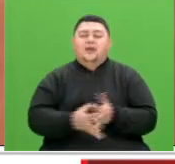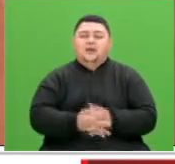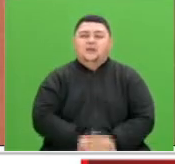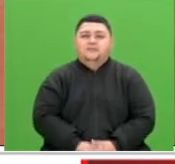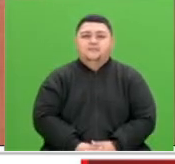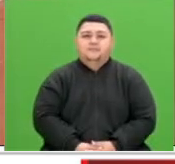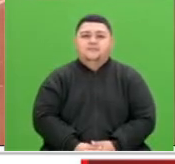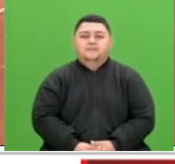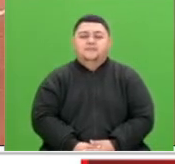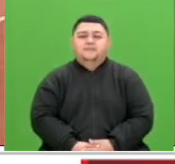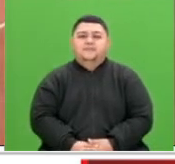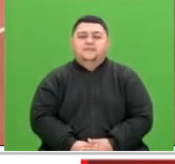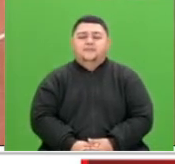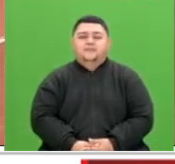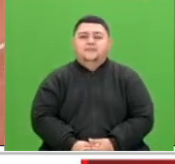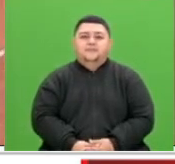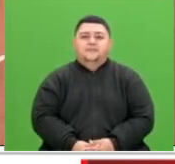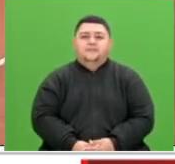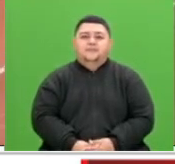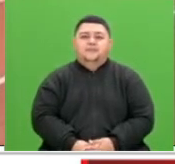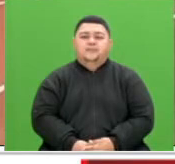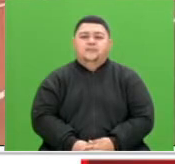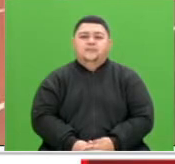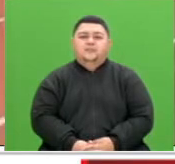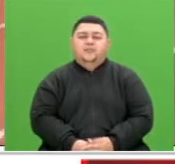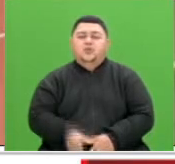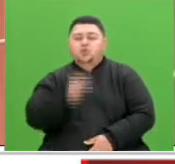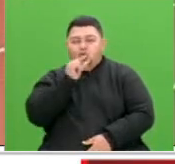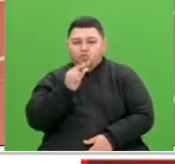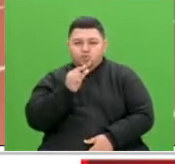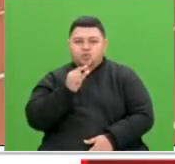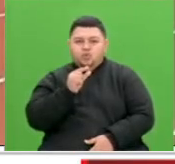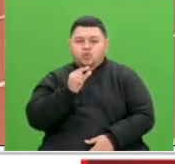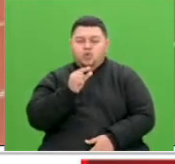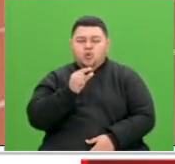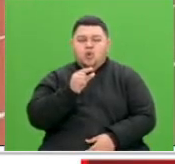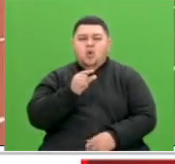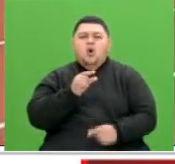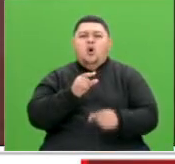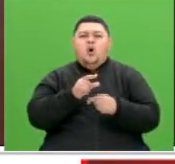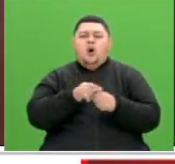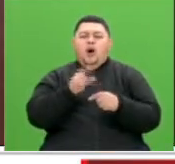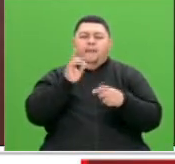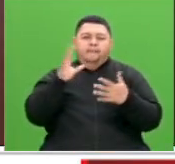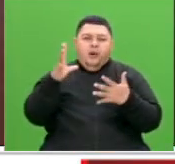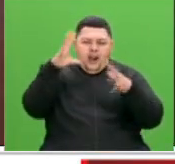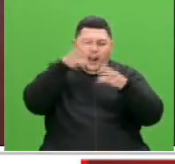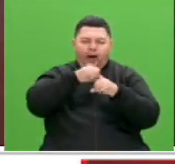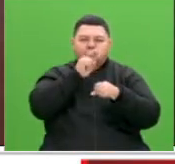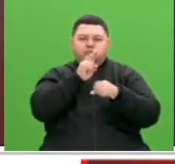Ya, untuk pemadaman kebakaran lahan sendiri, upaya dari TNI, Polri, Manggala Agni, BPBD sudah maksimal,